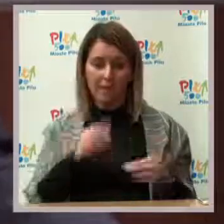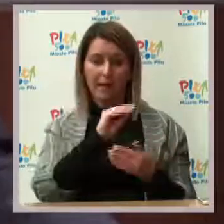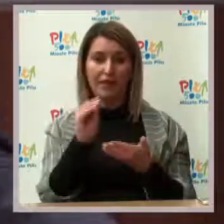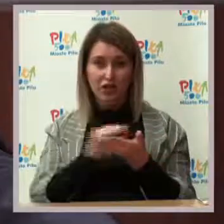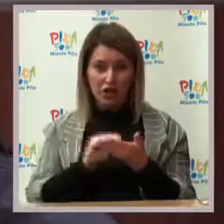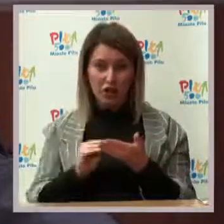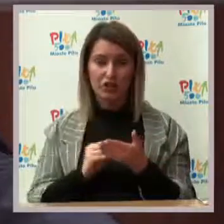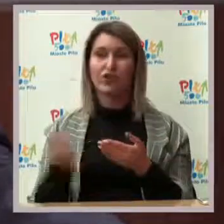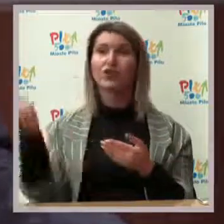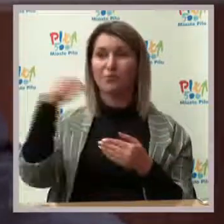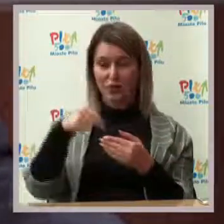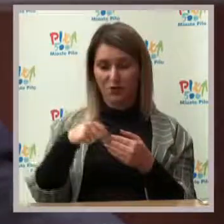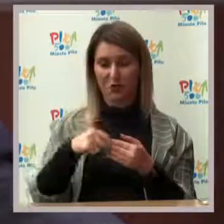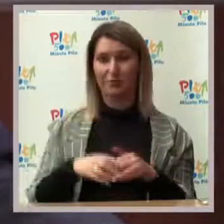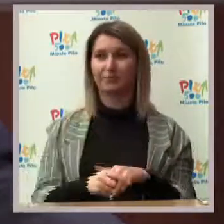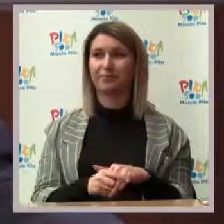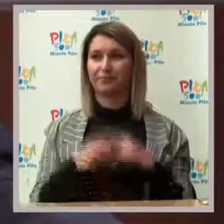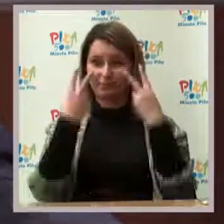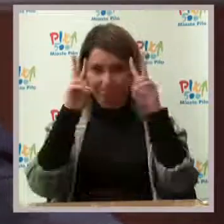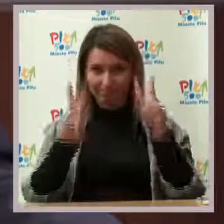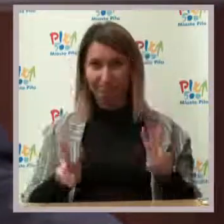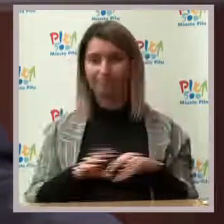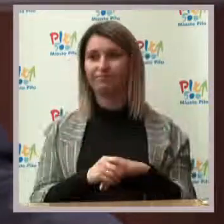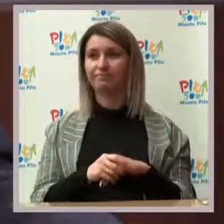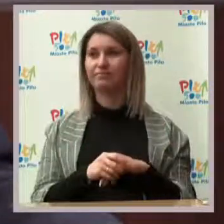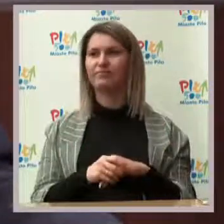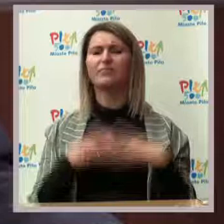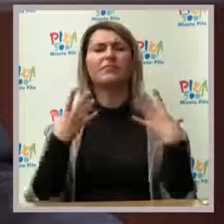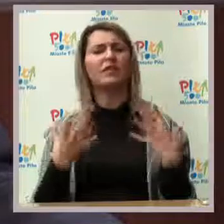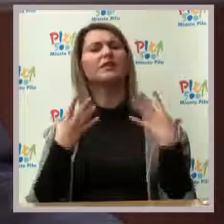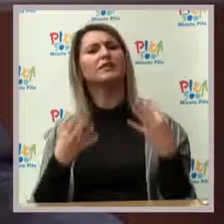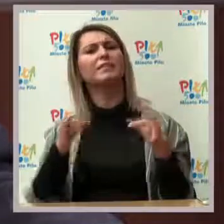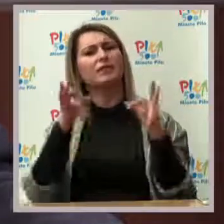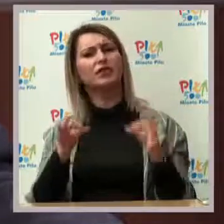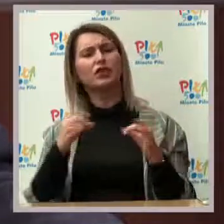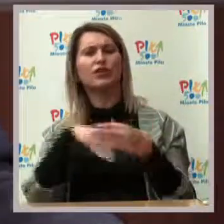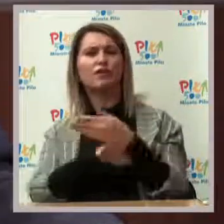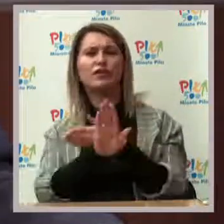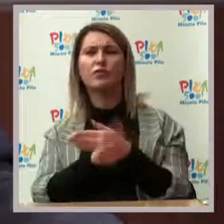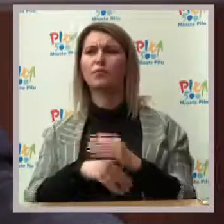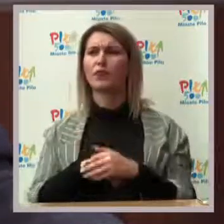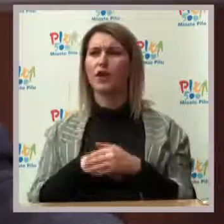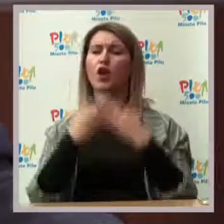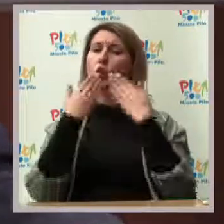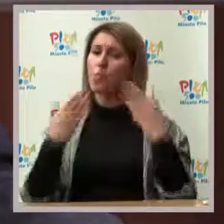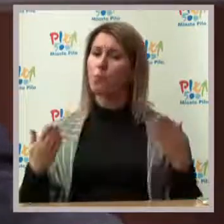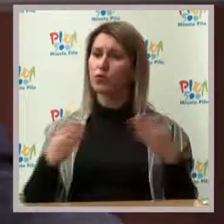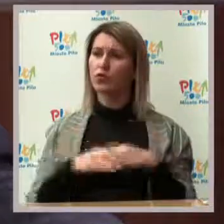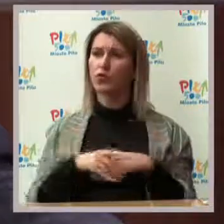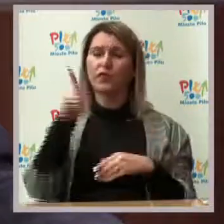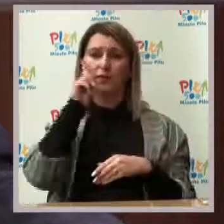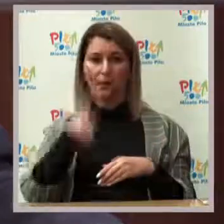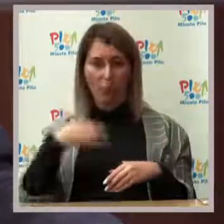sekretarz miasta. Chcielibyśmy dzisiejszym wystąpieniem podziękować